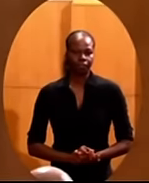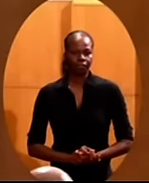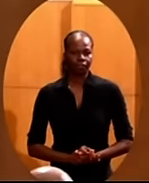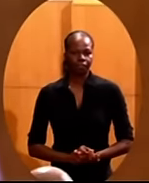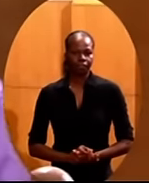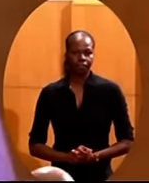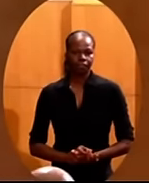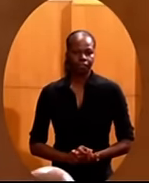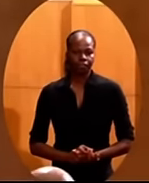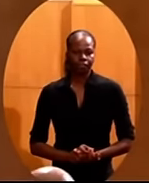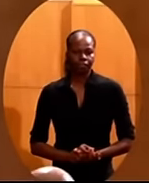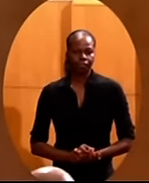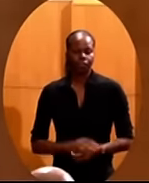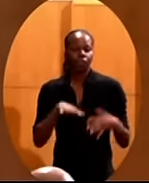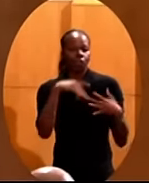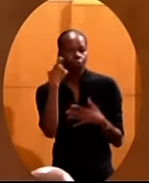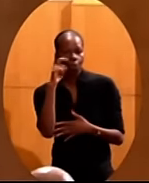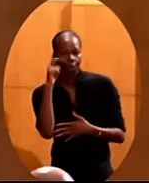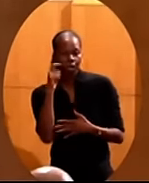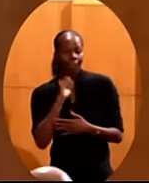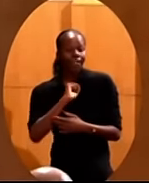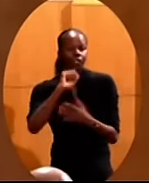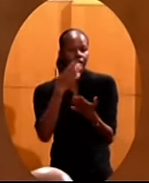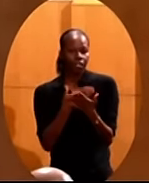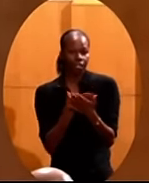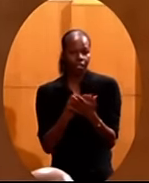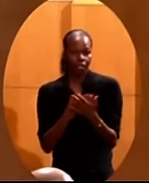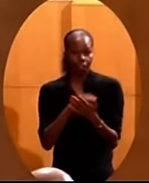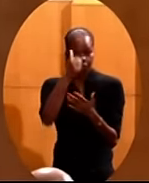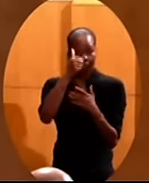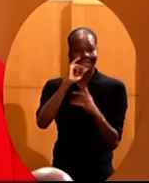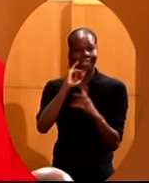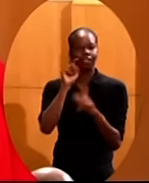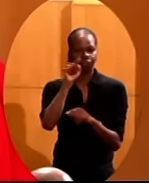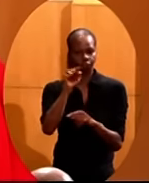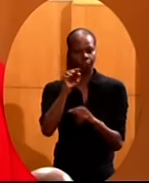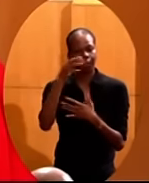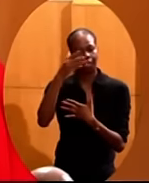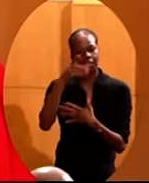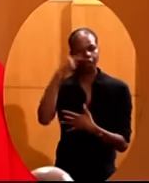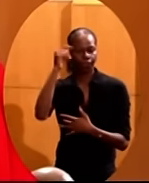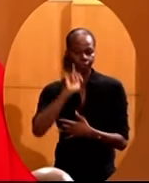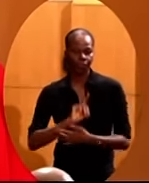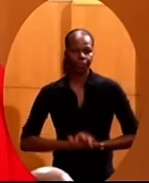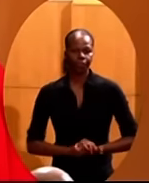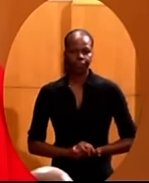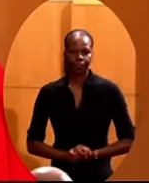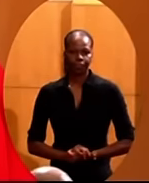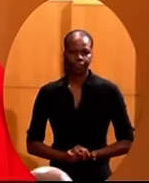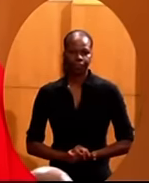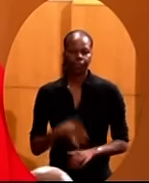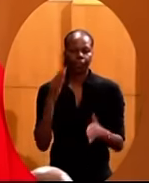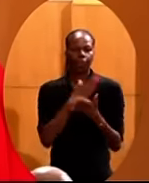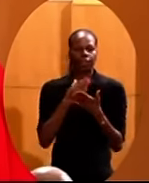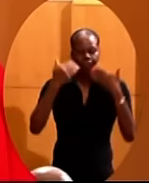doit vous le voyez cette priorité c'est d'abord vous martiniicais et martiniicais